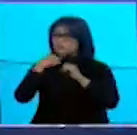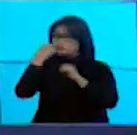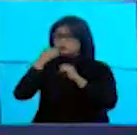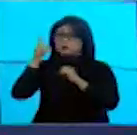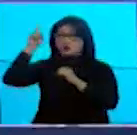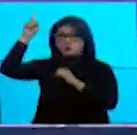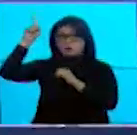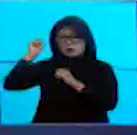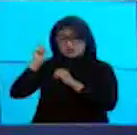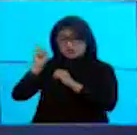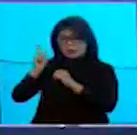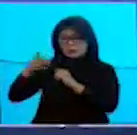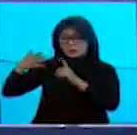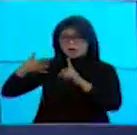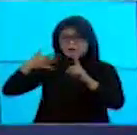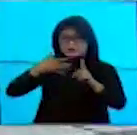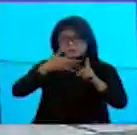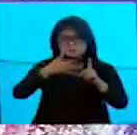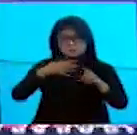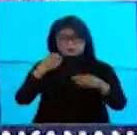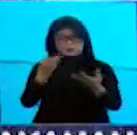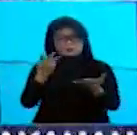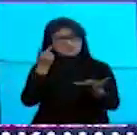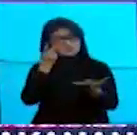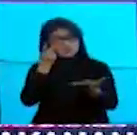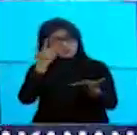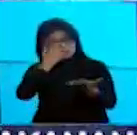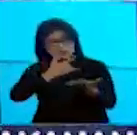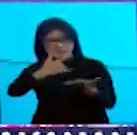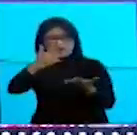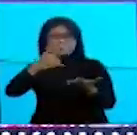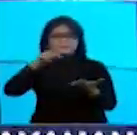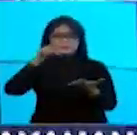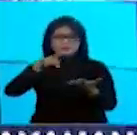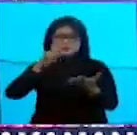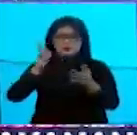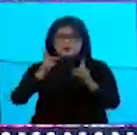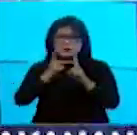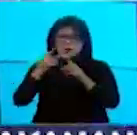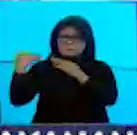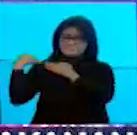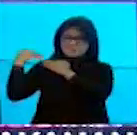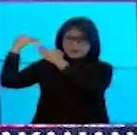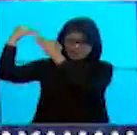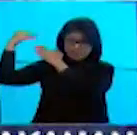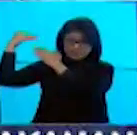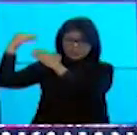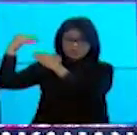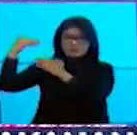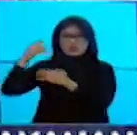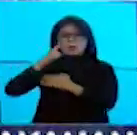bukan hanya kita mendapatkan pahala sunnah, tetapi juga Allah Subhanahu wa Ta'ala ya telah mengatur supaya hidup